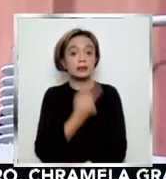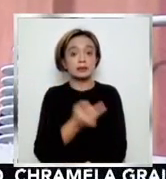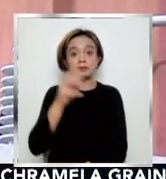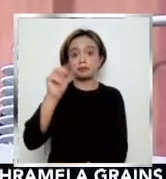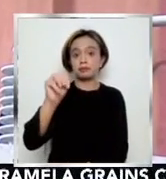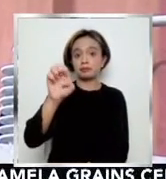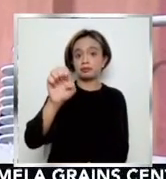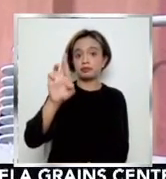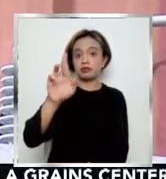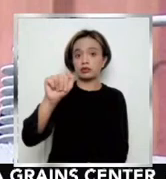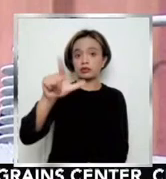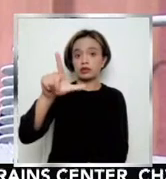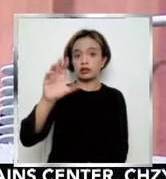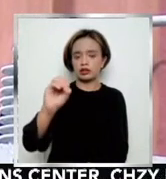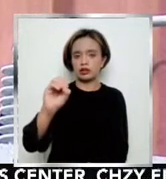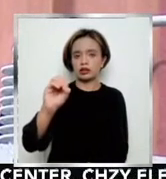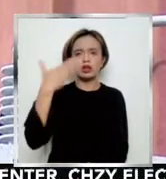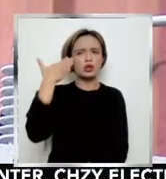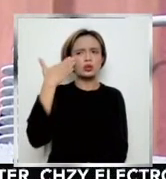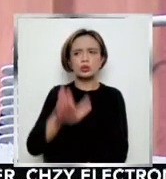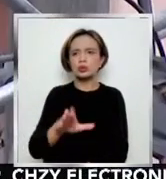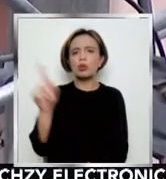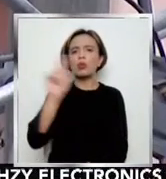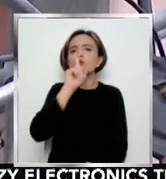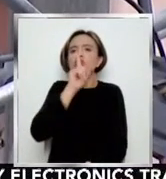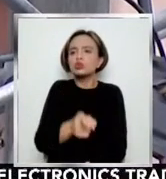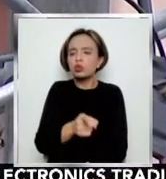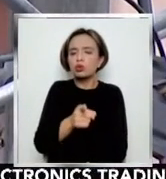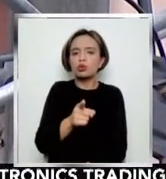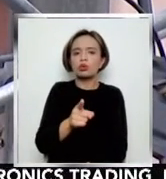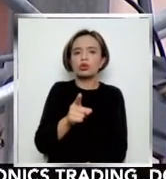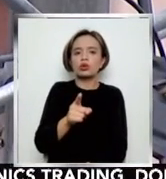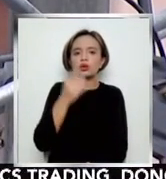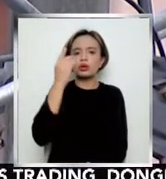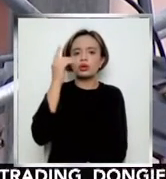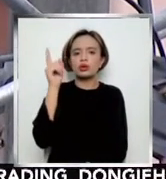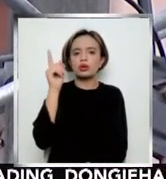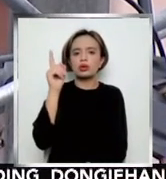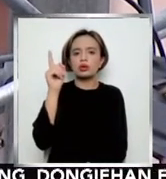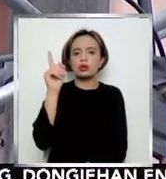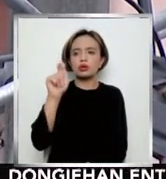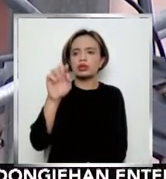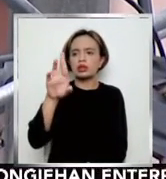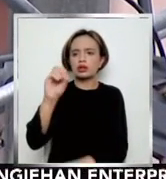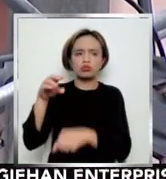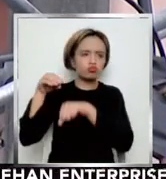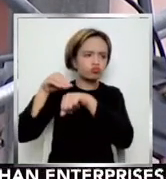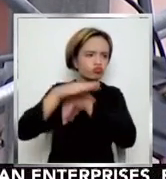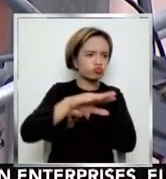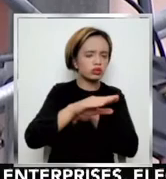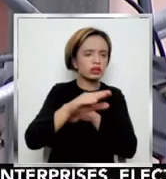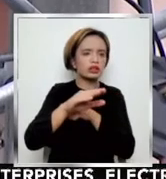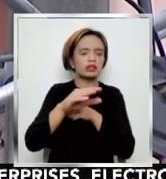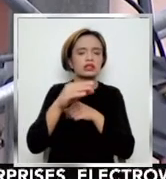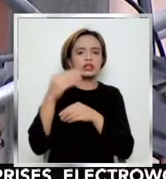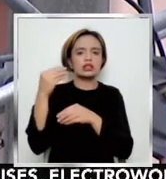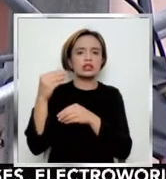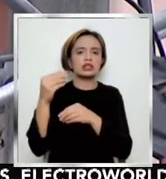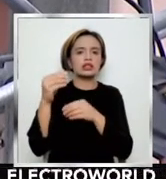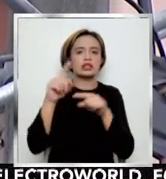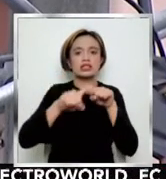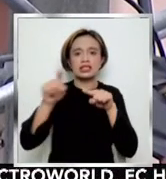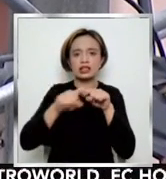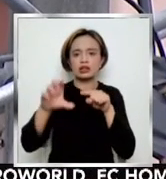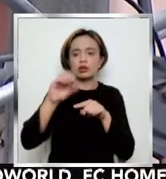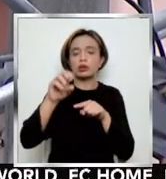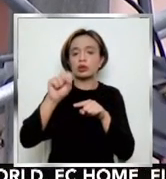nila matukoy ang aktwal na epekto ng TRO sa generation cost. Pero sisikapin nilang patuloy na maging manageable